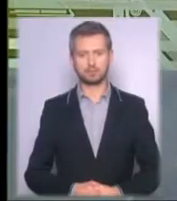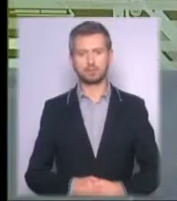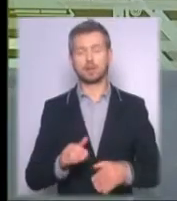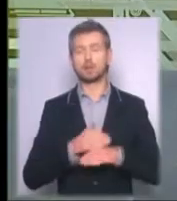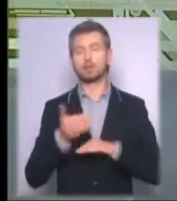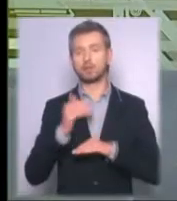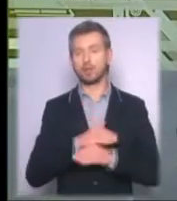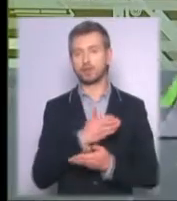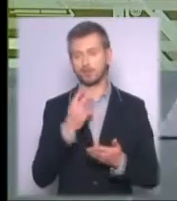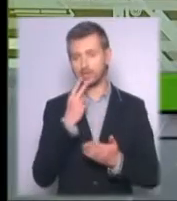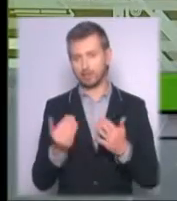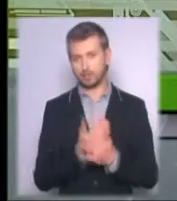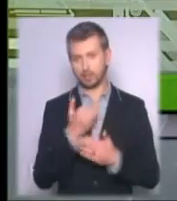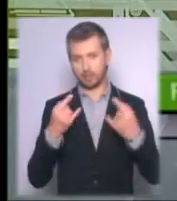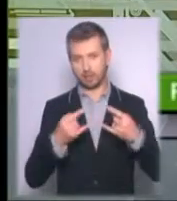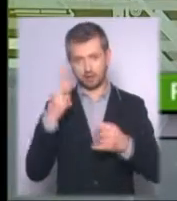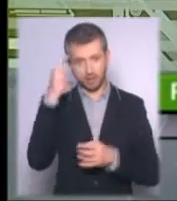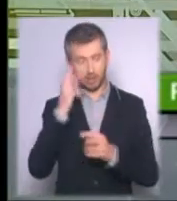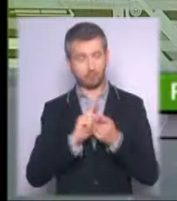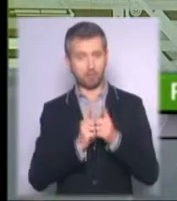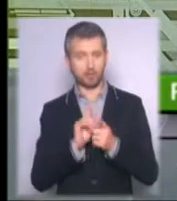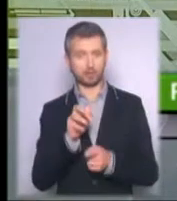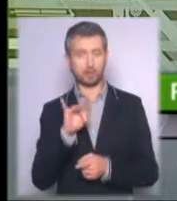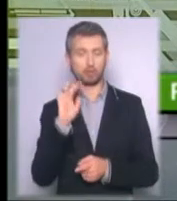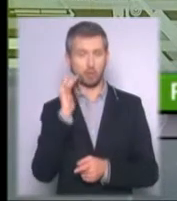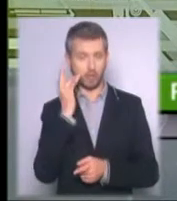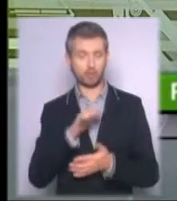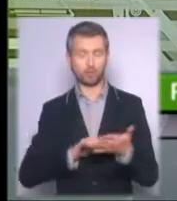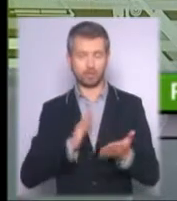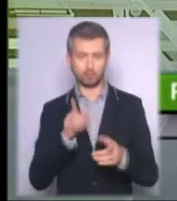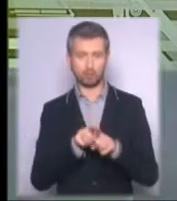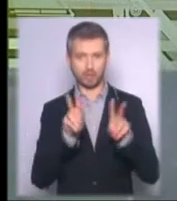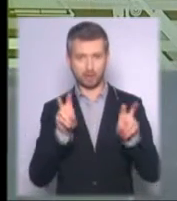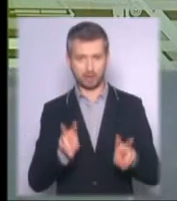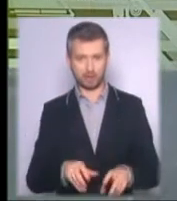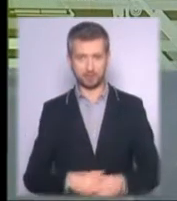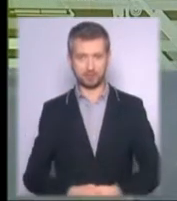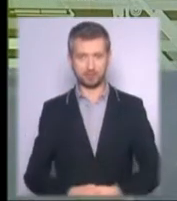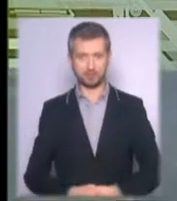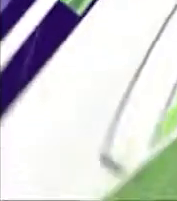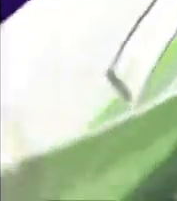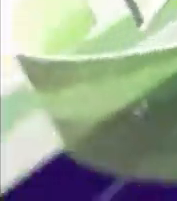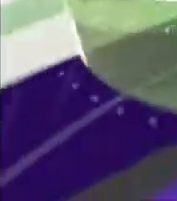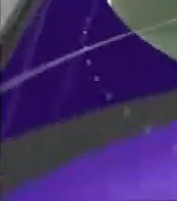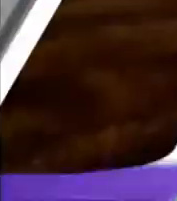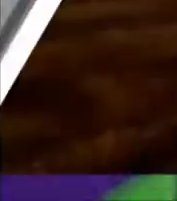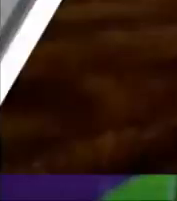Добрий вечір. Ви дивитесь столичні телевізійні новини. В студії Ростислав Сухачов та Ігор Бондаренко. У випуску про таке.